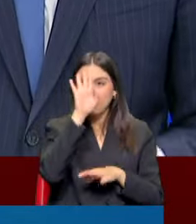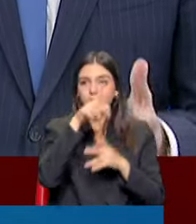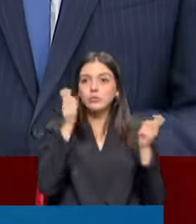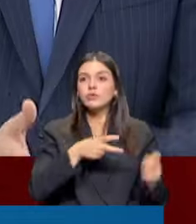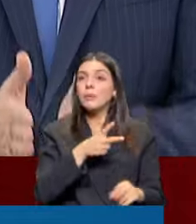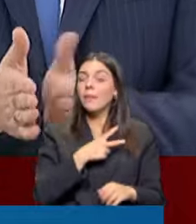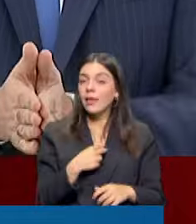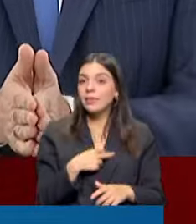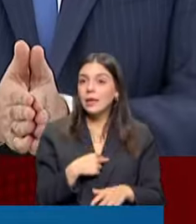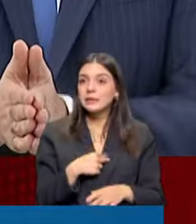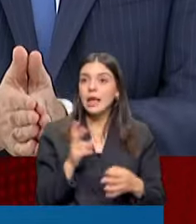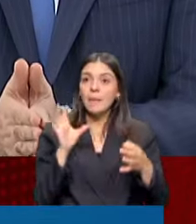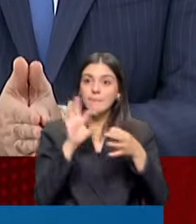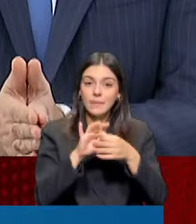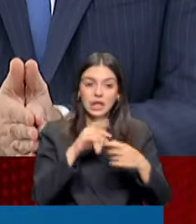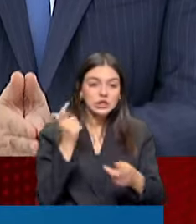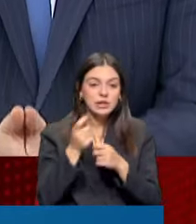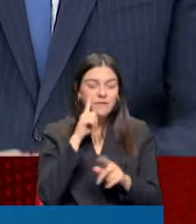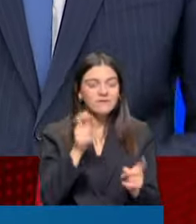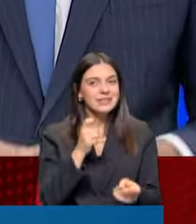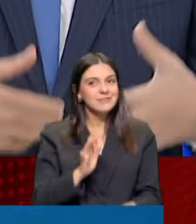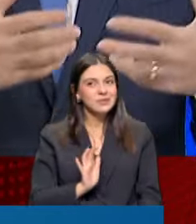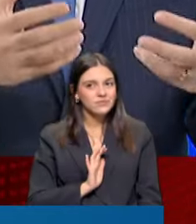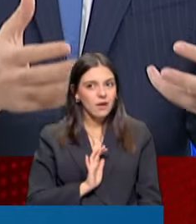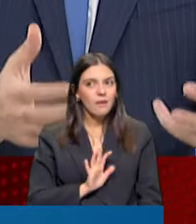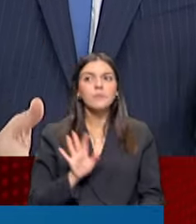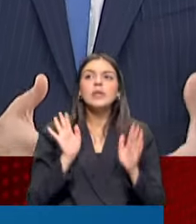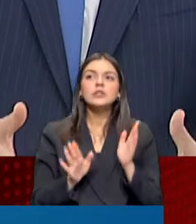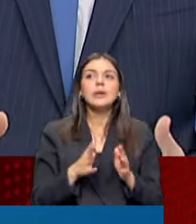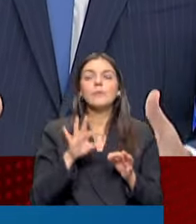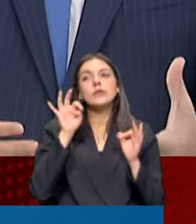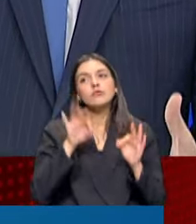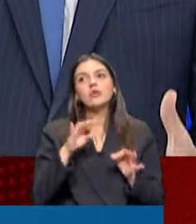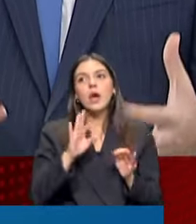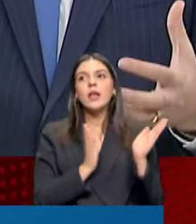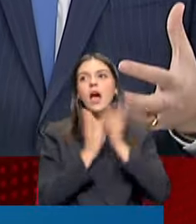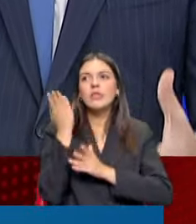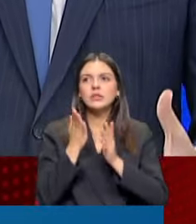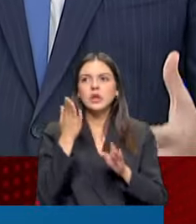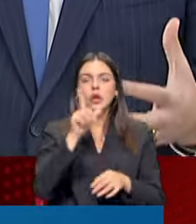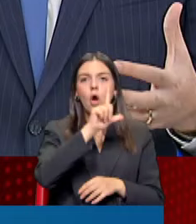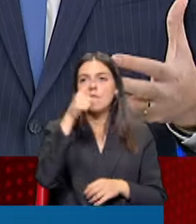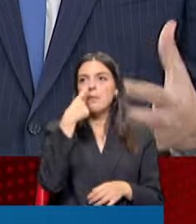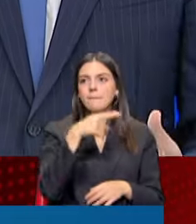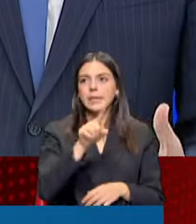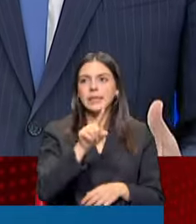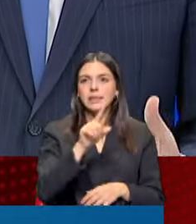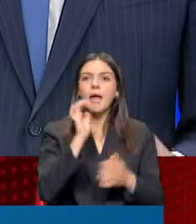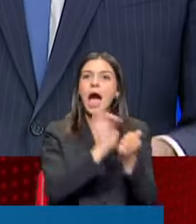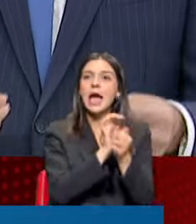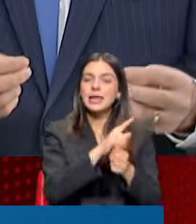ile çok entegre çalışabilme fırsatımız oluyor. İşte şu an Ataşehir'de 10 bin